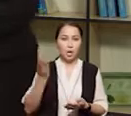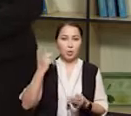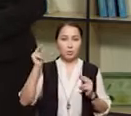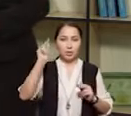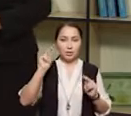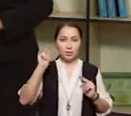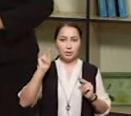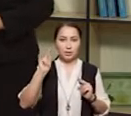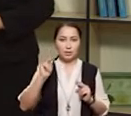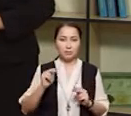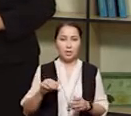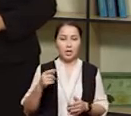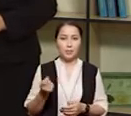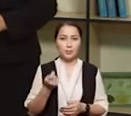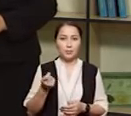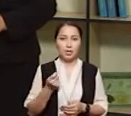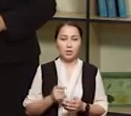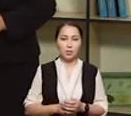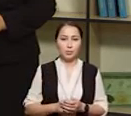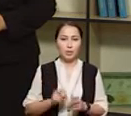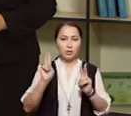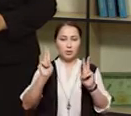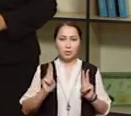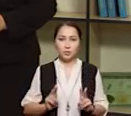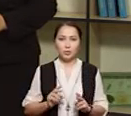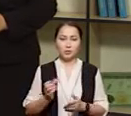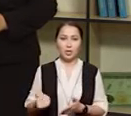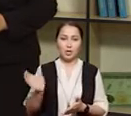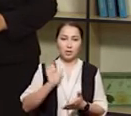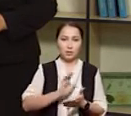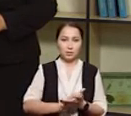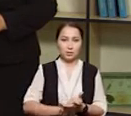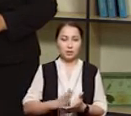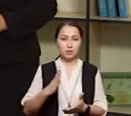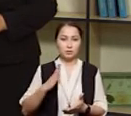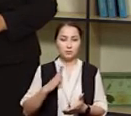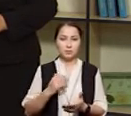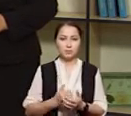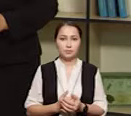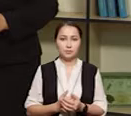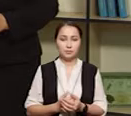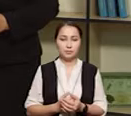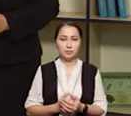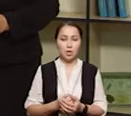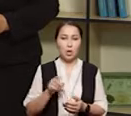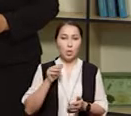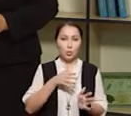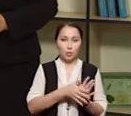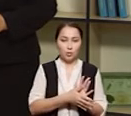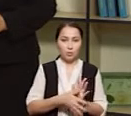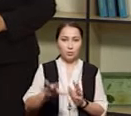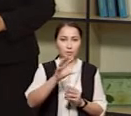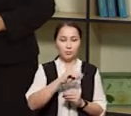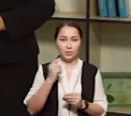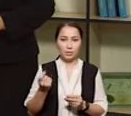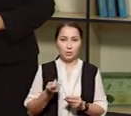O'tgan darslarda molekulyar kinetik nazariyaning asosiy qoidalari bilan tanishib o'tgan edik. Unga ko'ra,